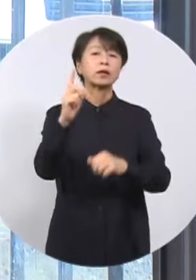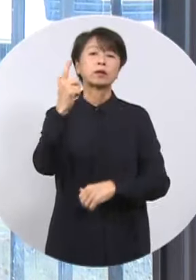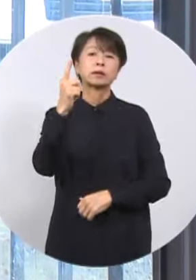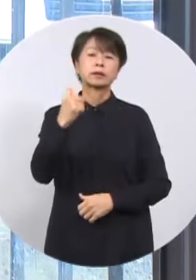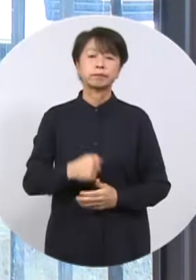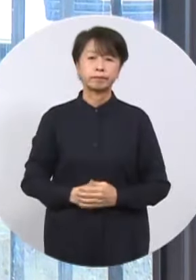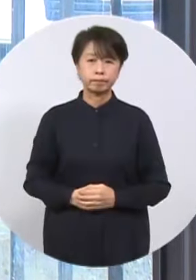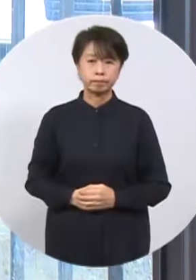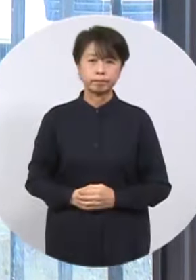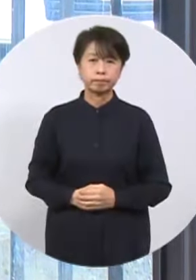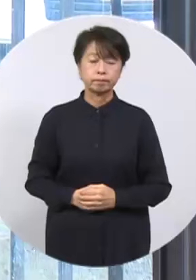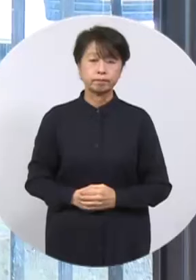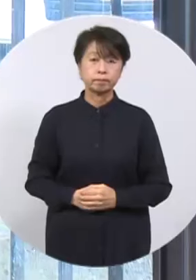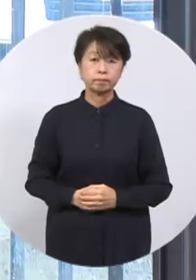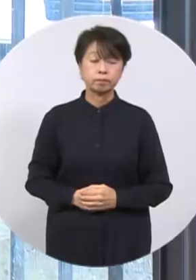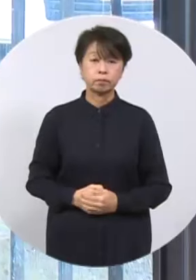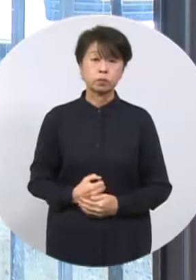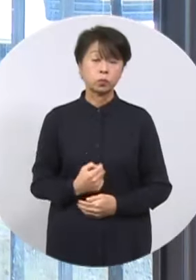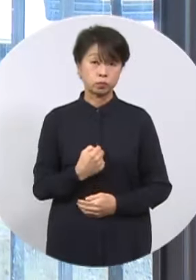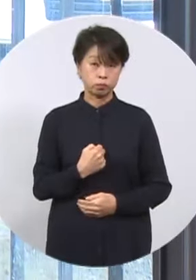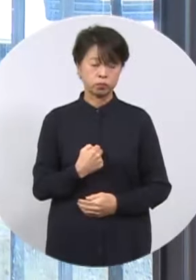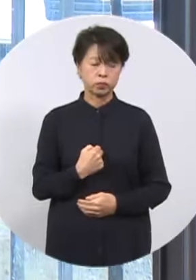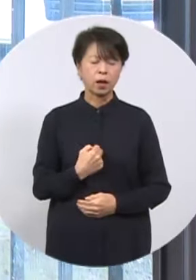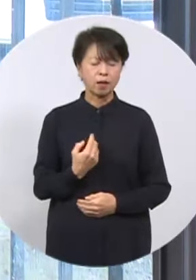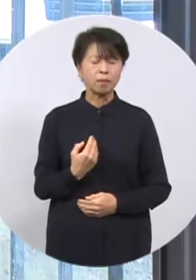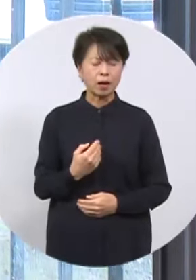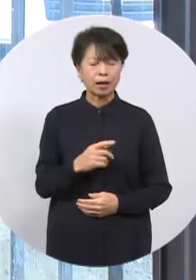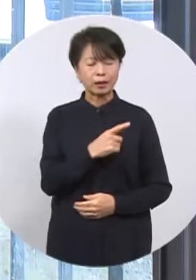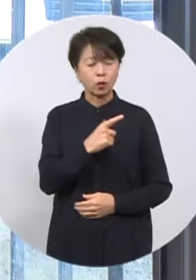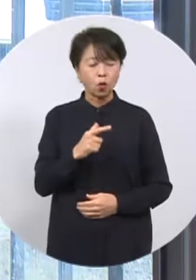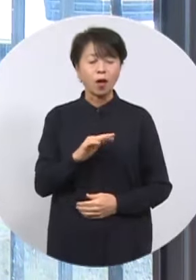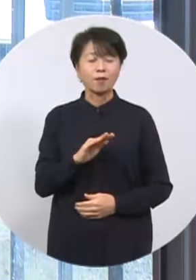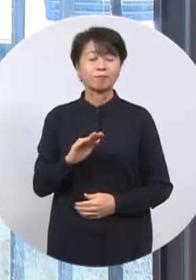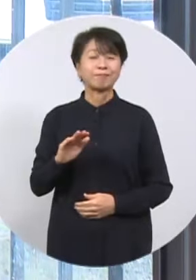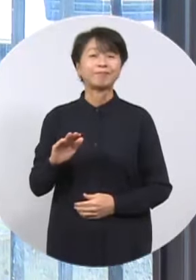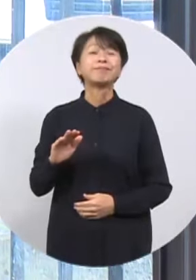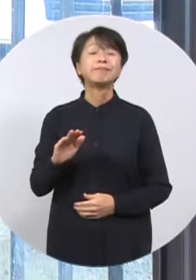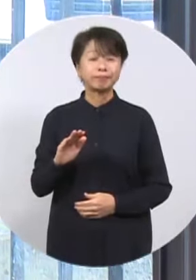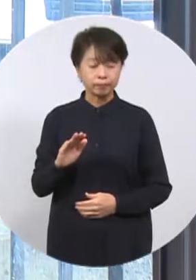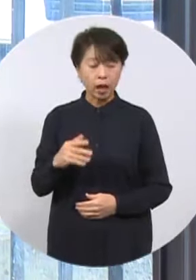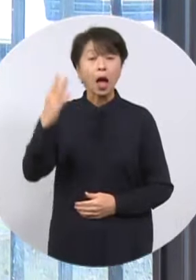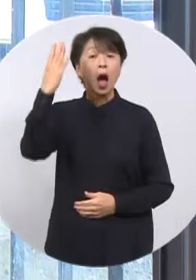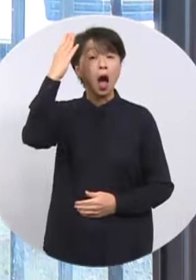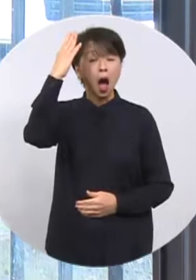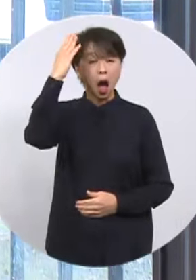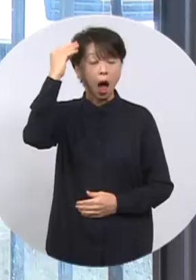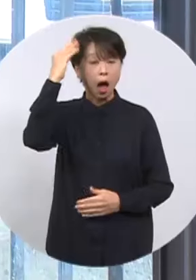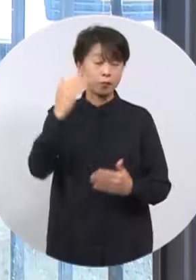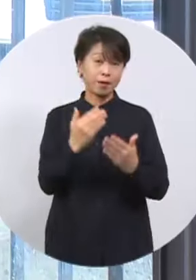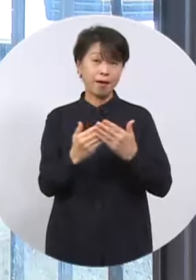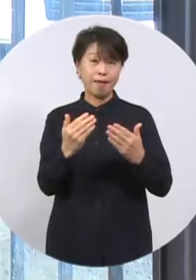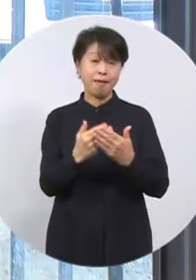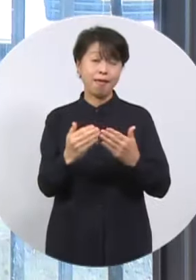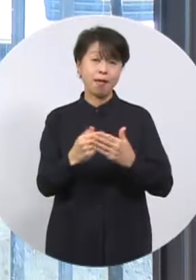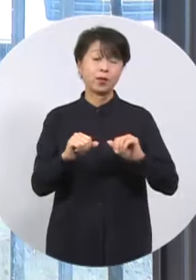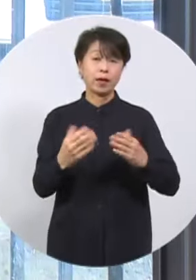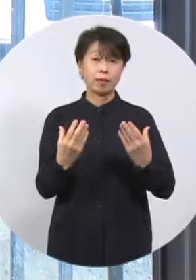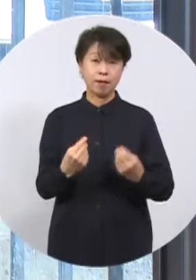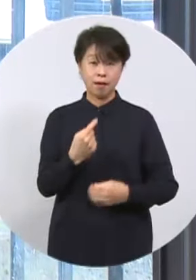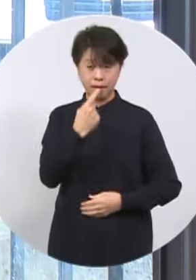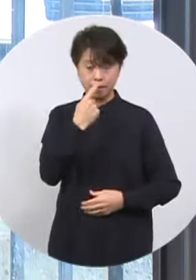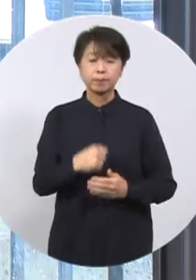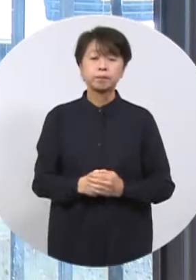のです。はい、私自身はまあいろいろあったんですが油絵を描いてました。ただ油絵を描いて